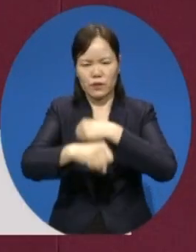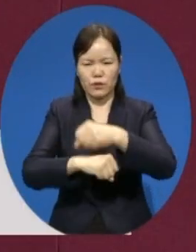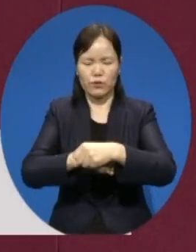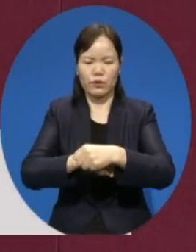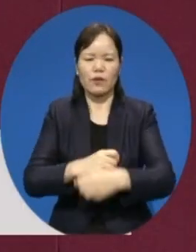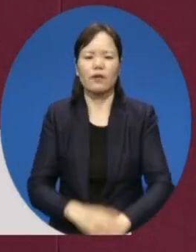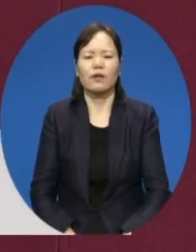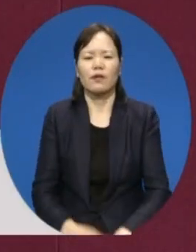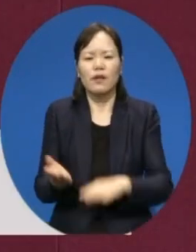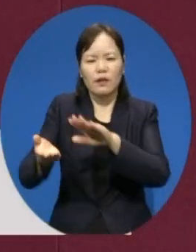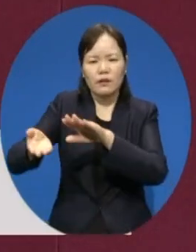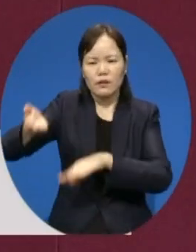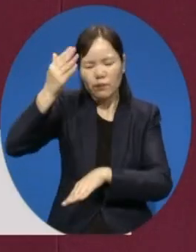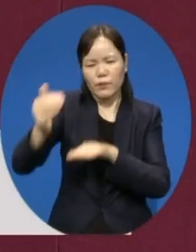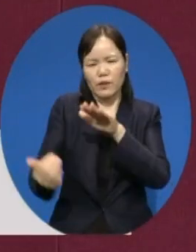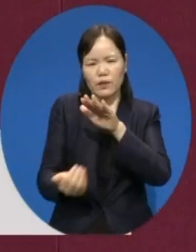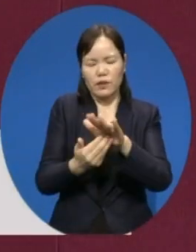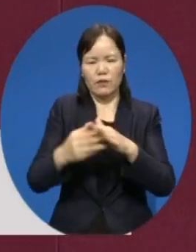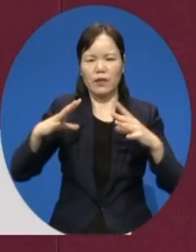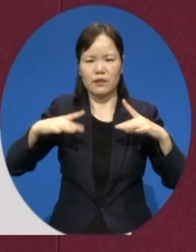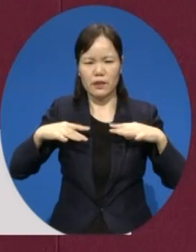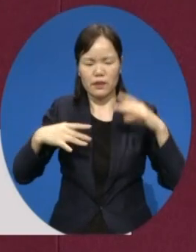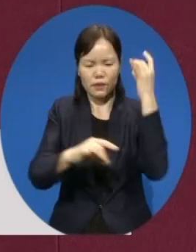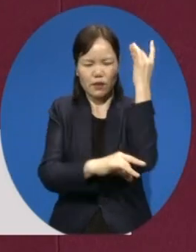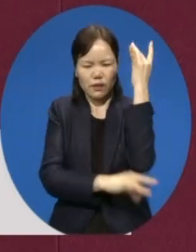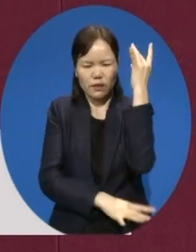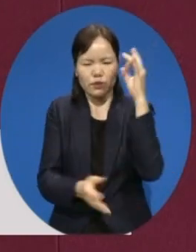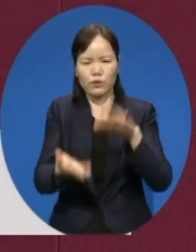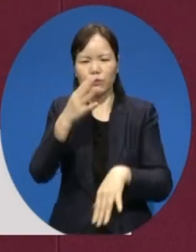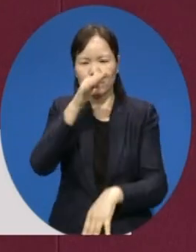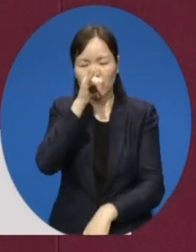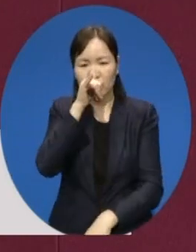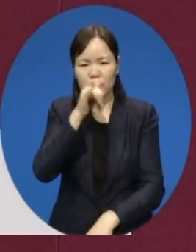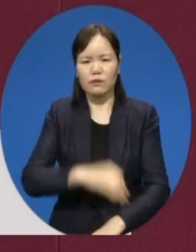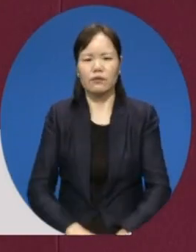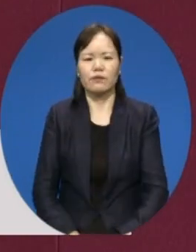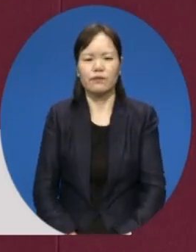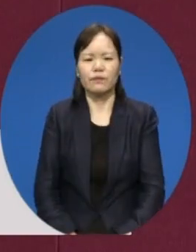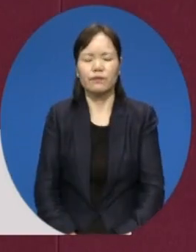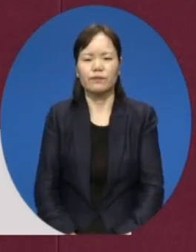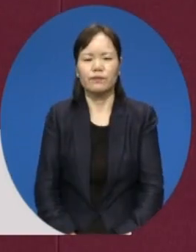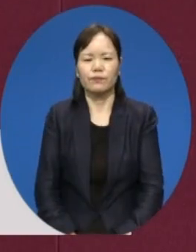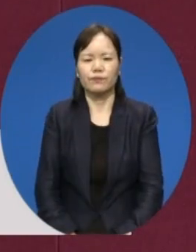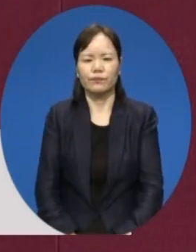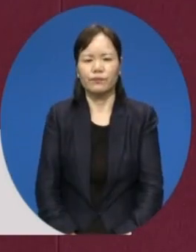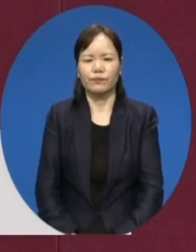우리 선배들이 이룩한 이 자랑스러운 토대 위에 서 있지 않습니다. 않습니까?